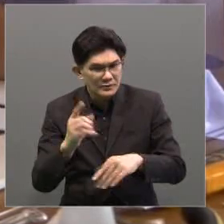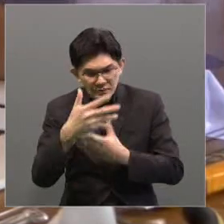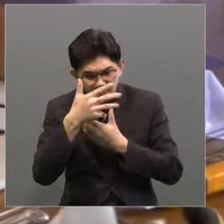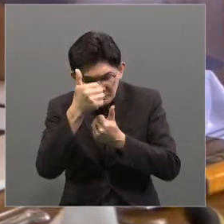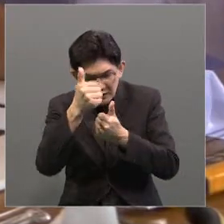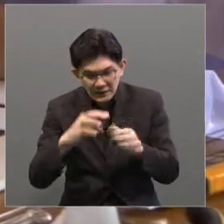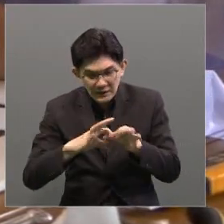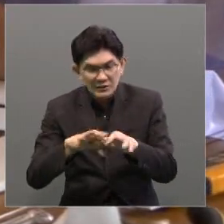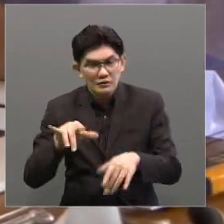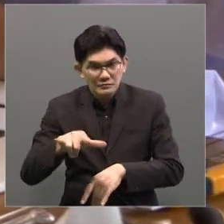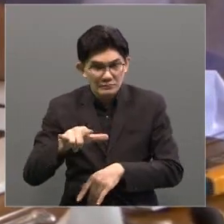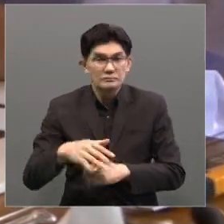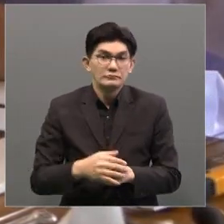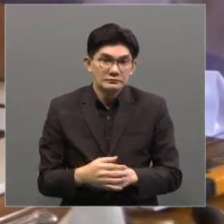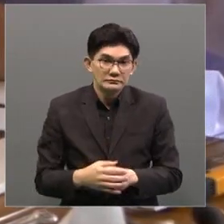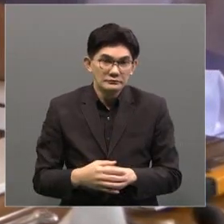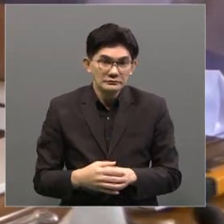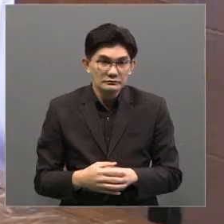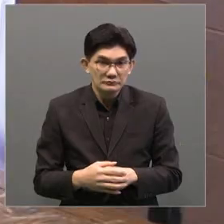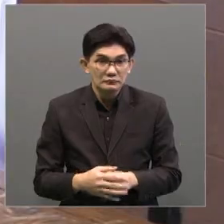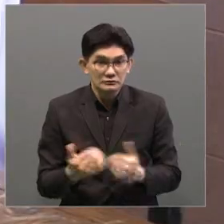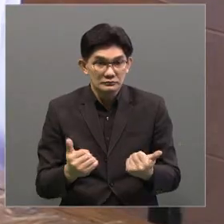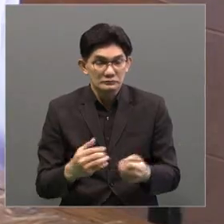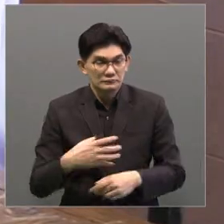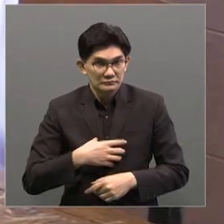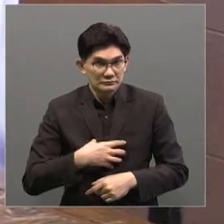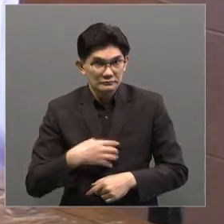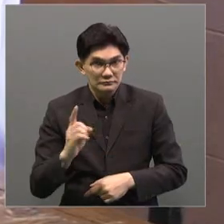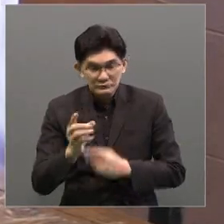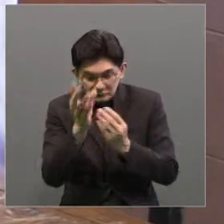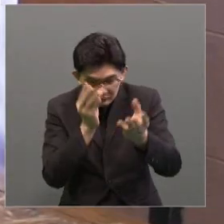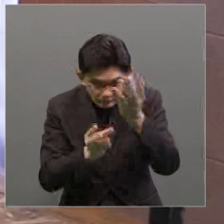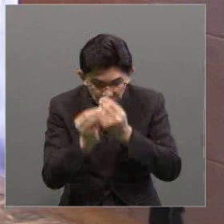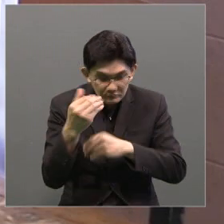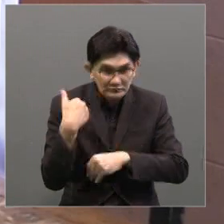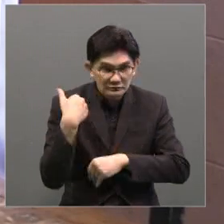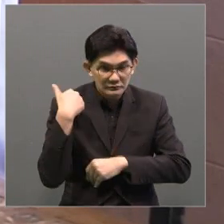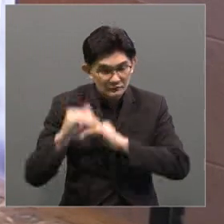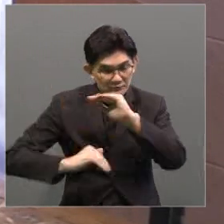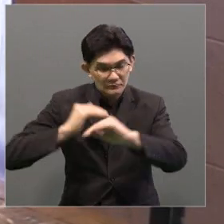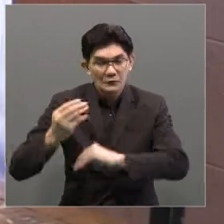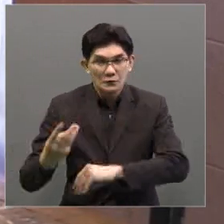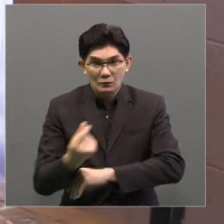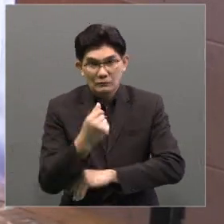จเกี่ยวกับเครื่องบินเป็นพิเศษอยู่แล้วจึงทำให้มีความต้องการที่อยากจะเรียนรู้และสามารถพัฒนา